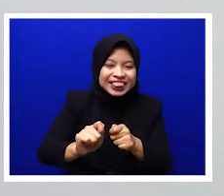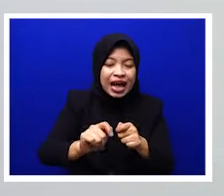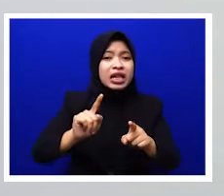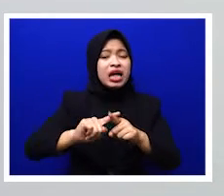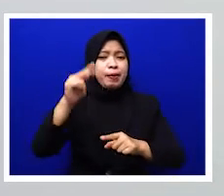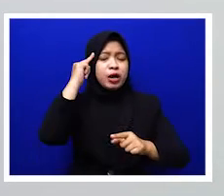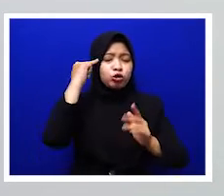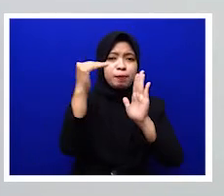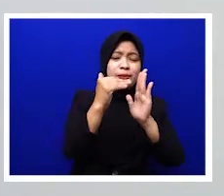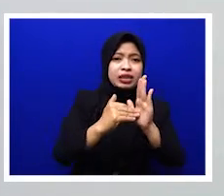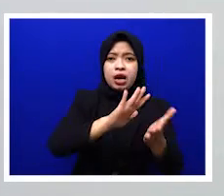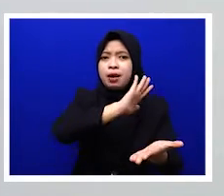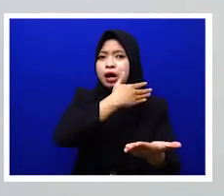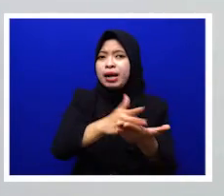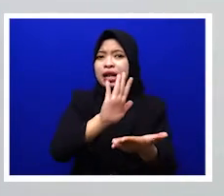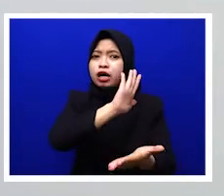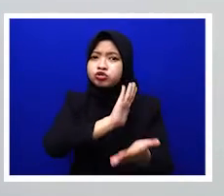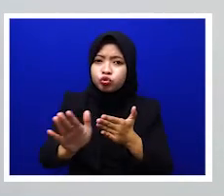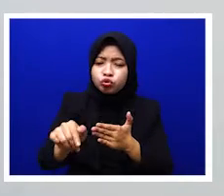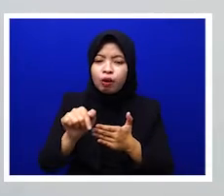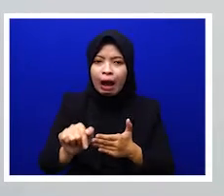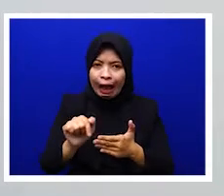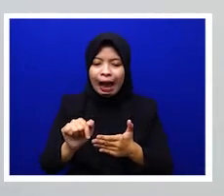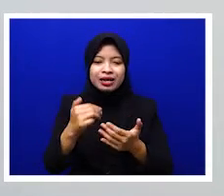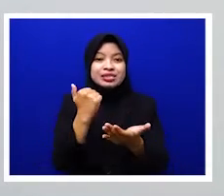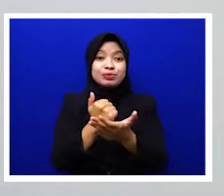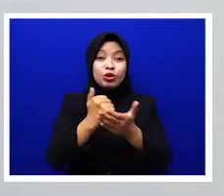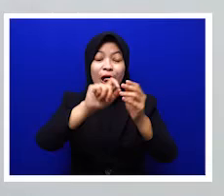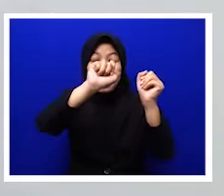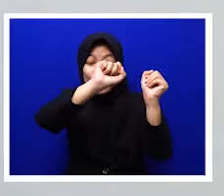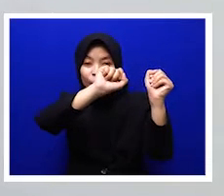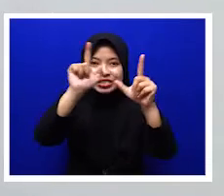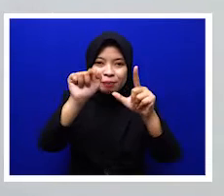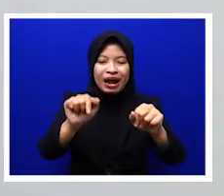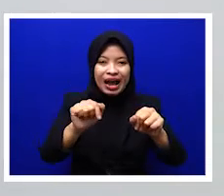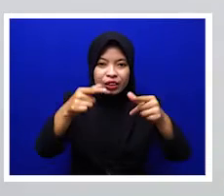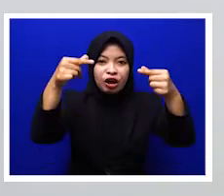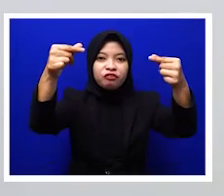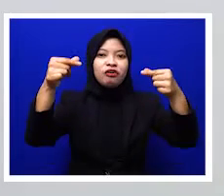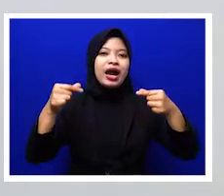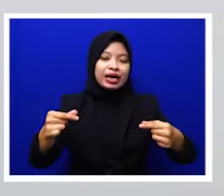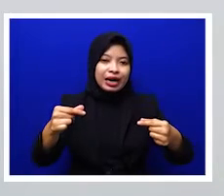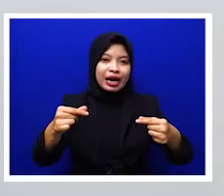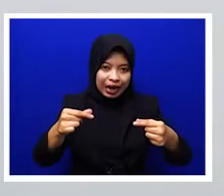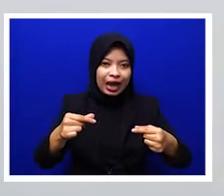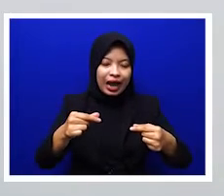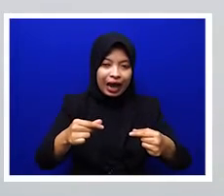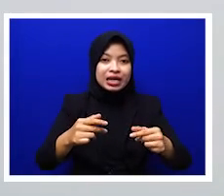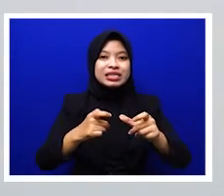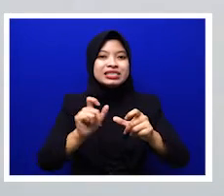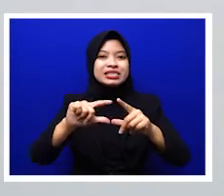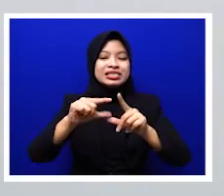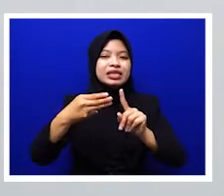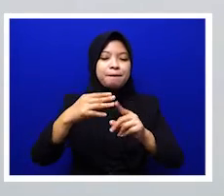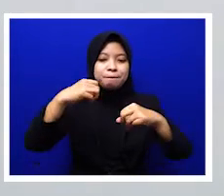peraturan pemerintahnya segera dibatalkan. Nah, jadi konteksnya di sini, flyer tentang Speed Lab Indonesia yang